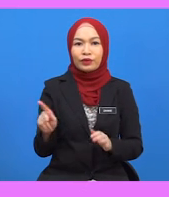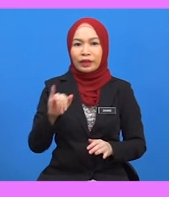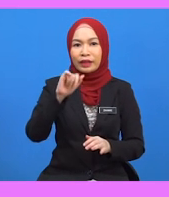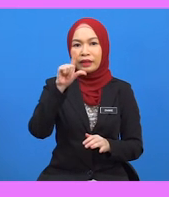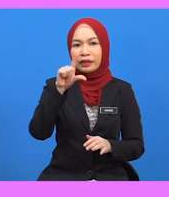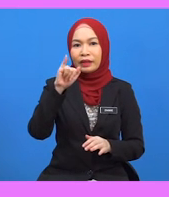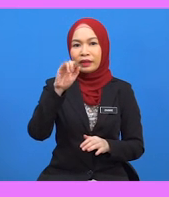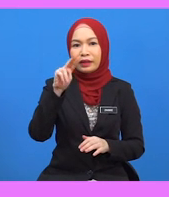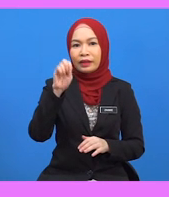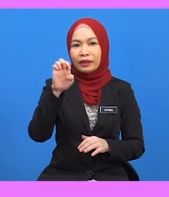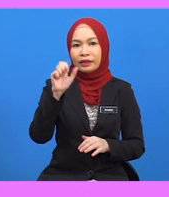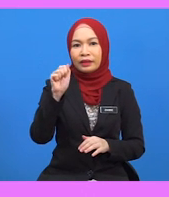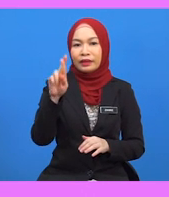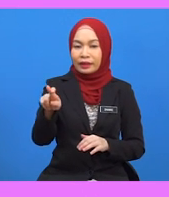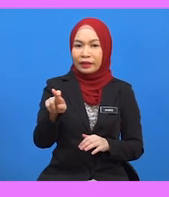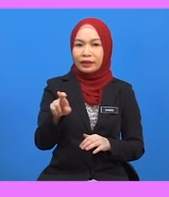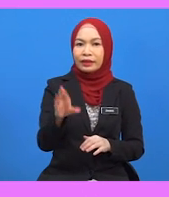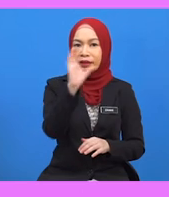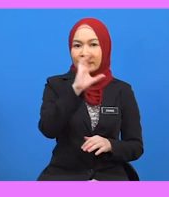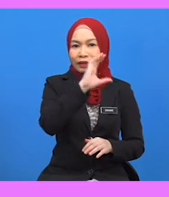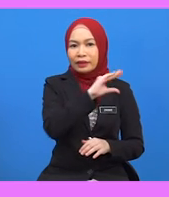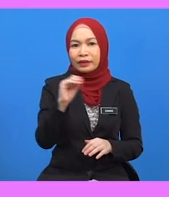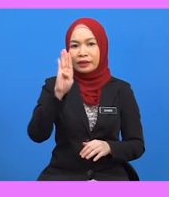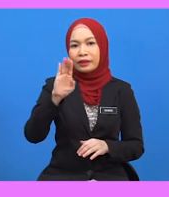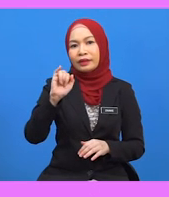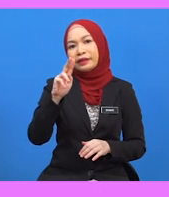search dan binary search.